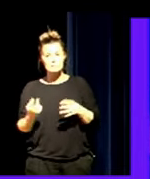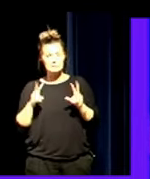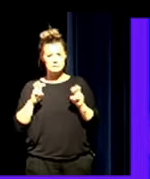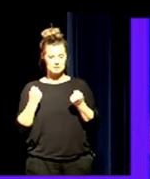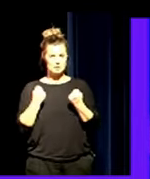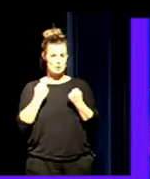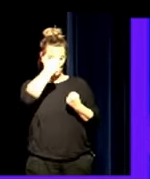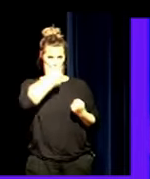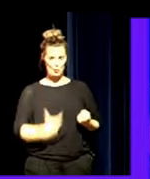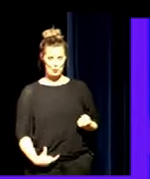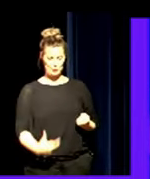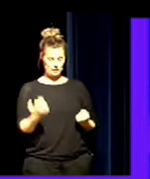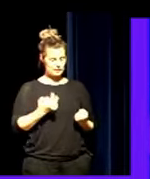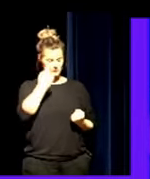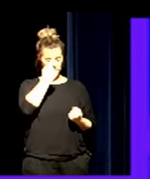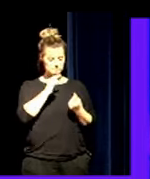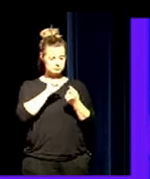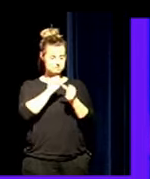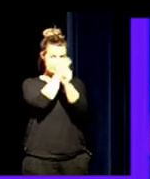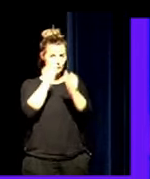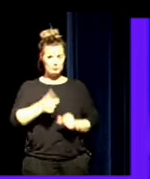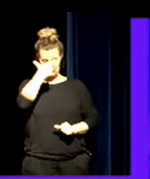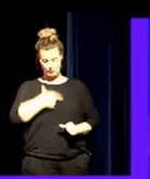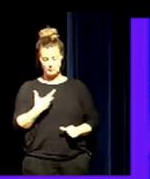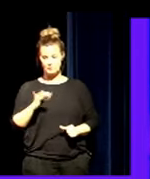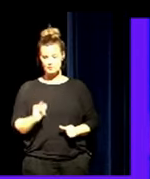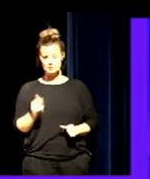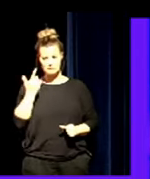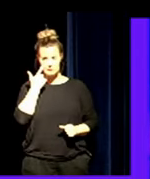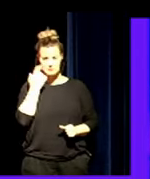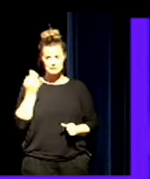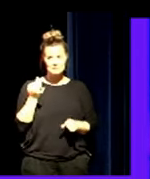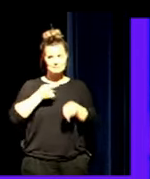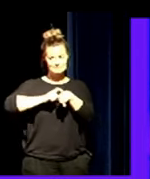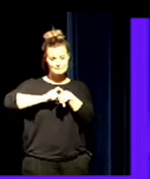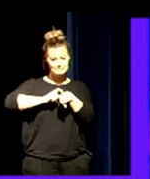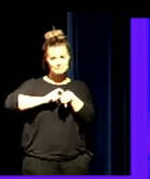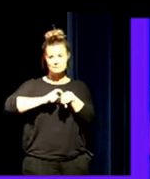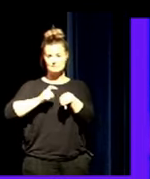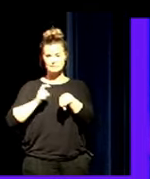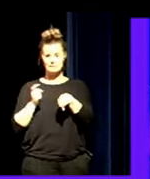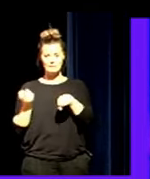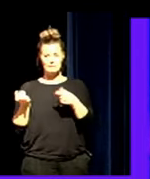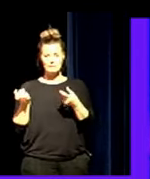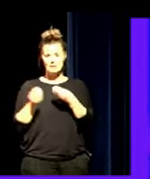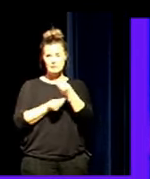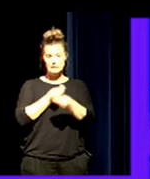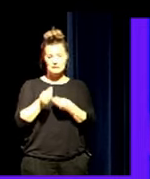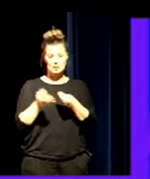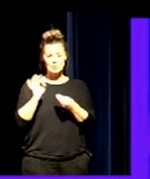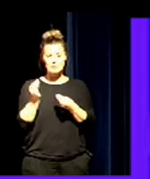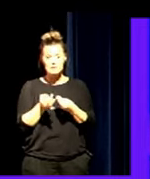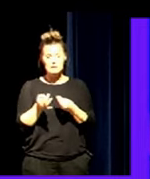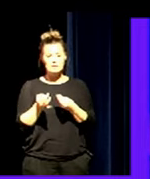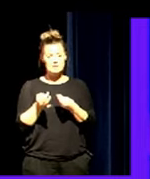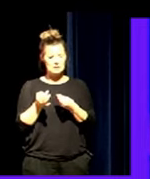gorputz ereduak deskogu. Eta horrekin, zein zaugarri egiten ari garen gure umeak eta gure